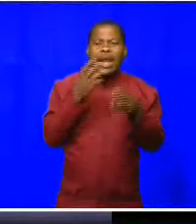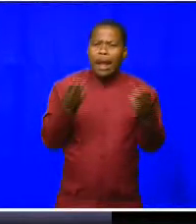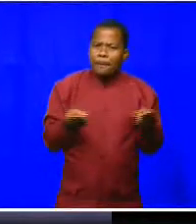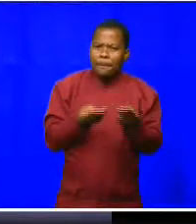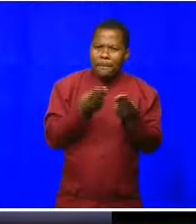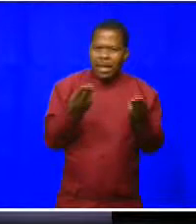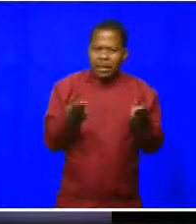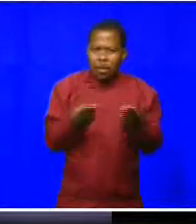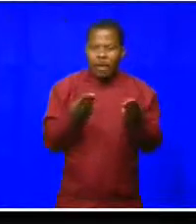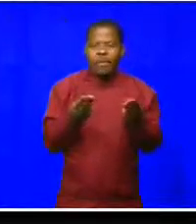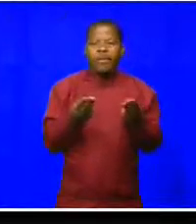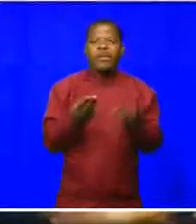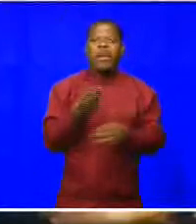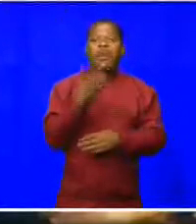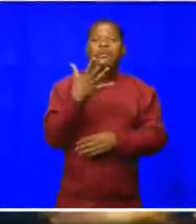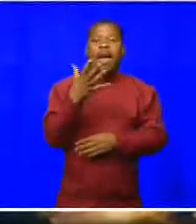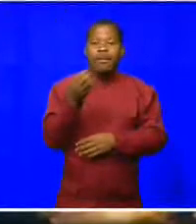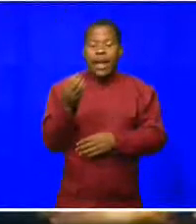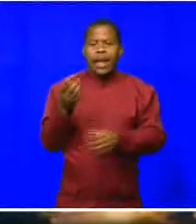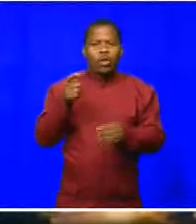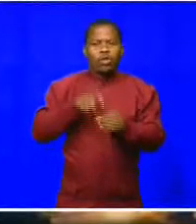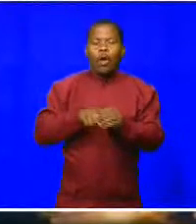labangemakhulu lasihlanu.